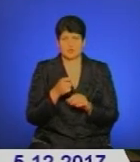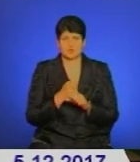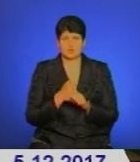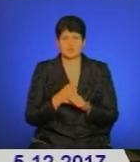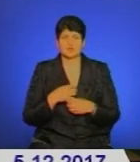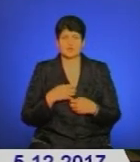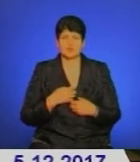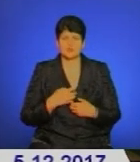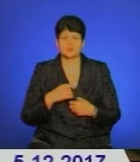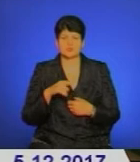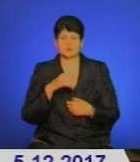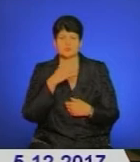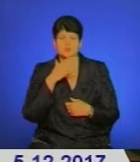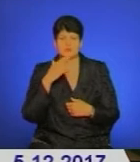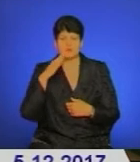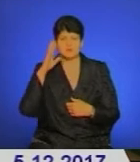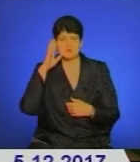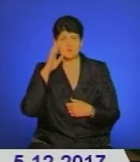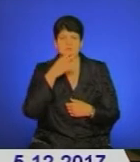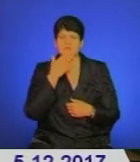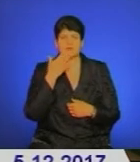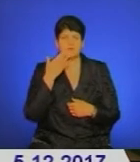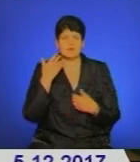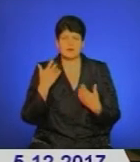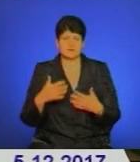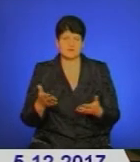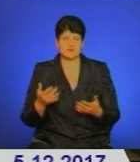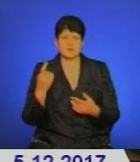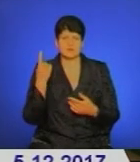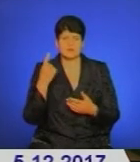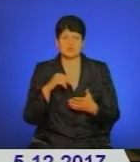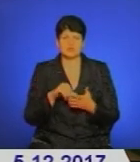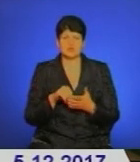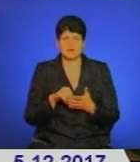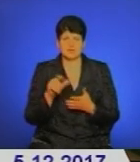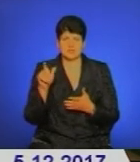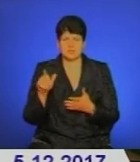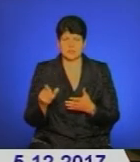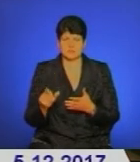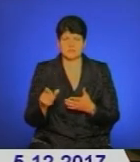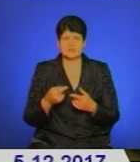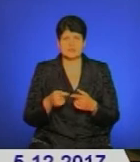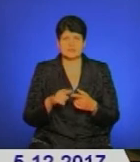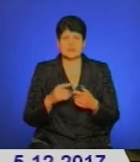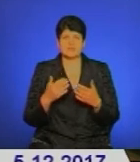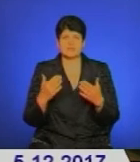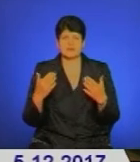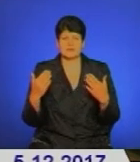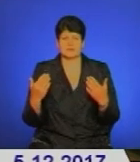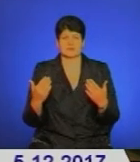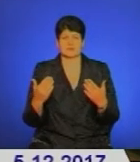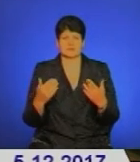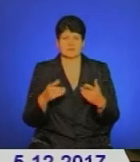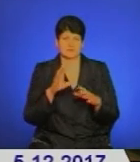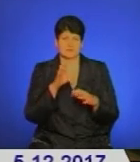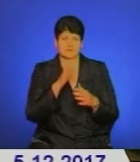Сумно мені, тому що багато кого з хлопців зараз немає, і один із учасників цієї виставки, портрет, якого тут